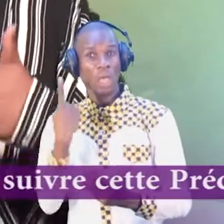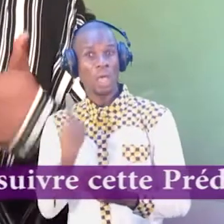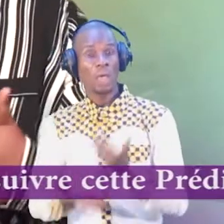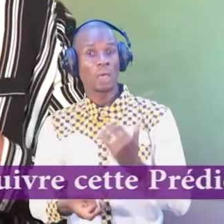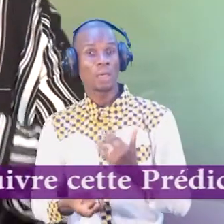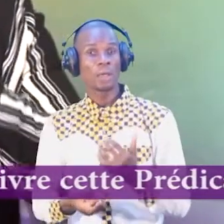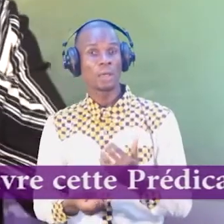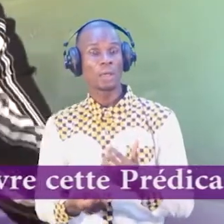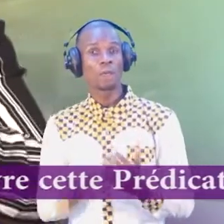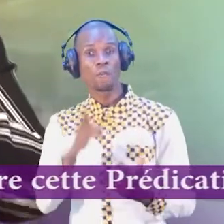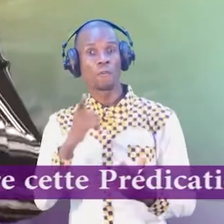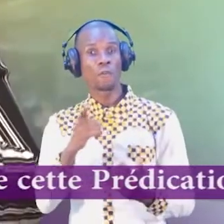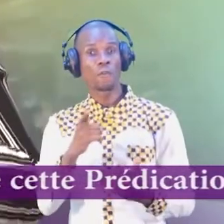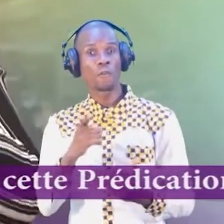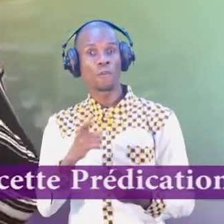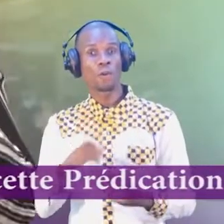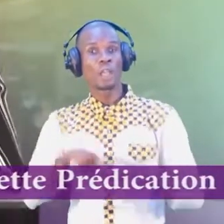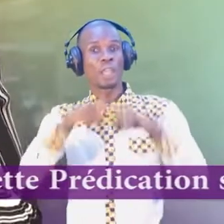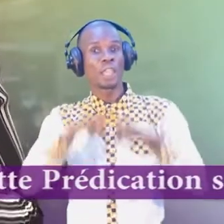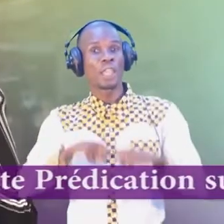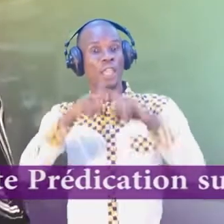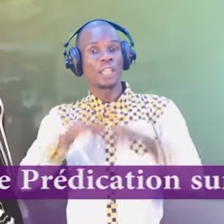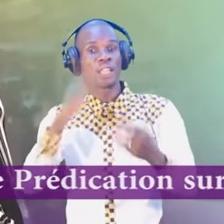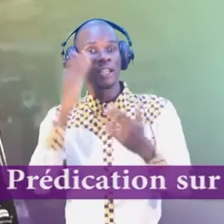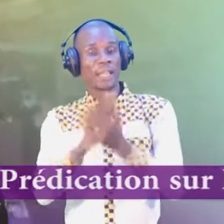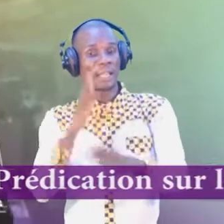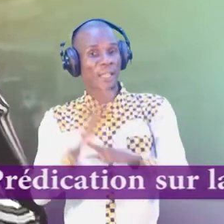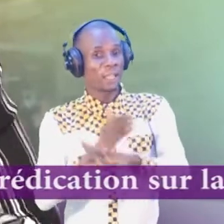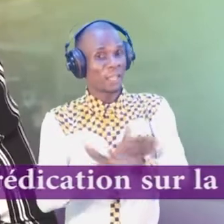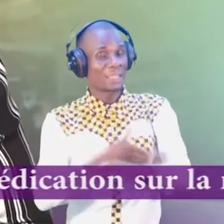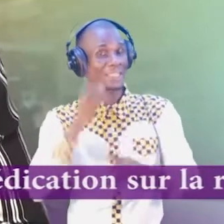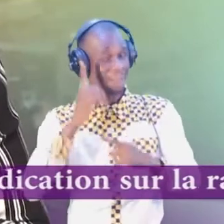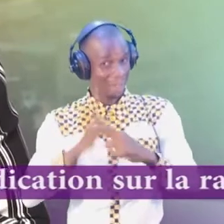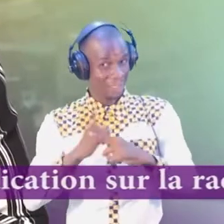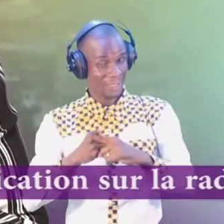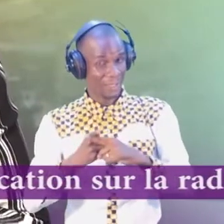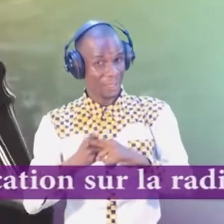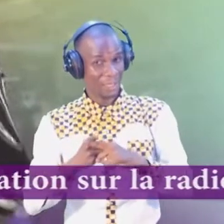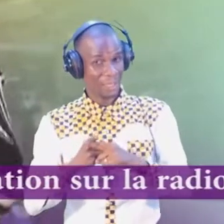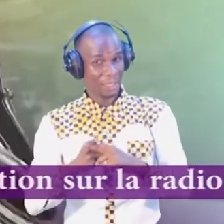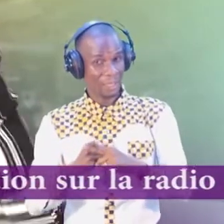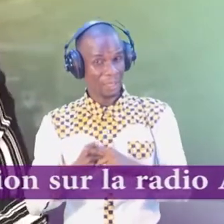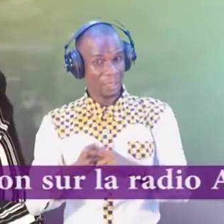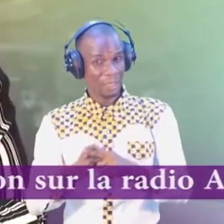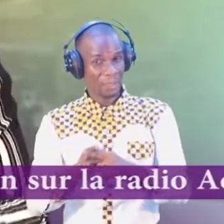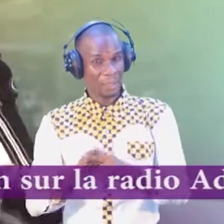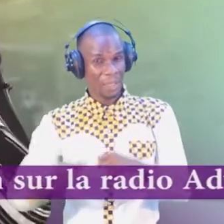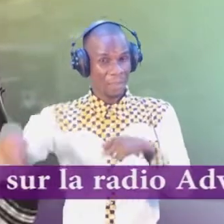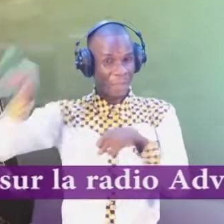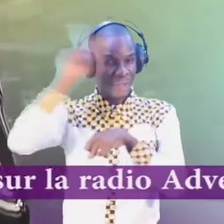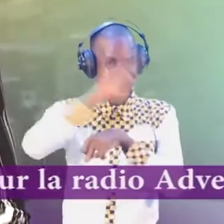sept étapes qui ont. Tala biteni sambo oye sunga ba koto na ba koto ya bato na mokili mobimba pona kotika